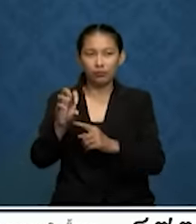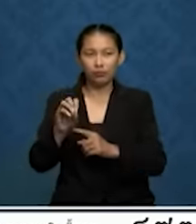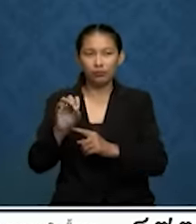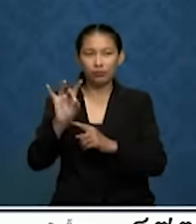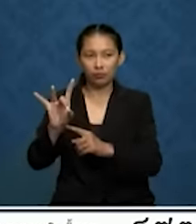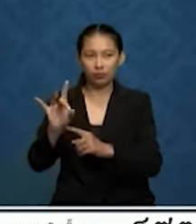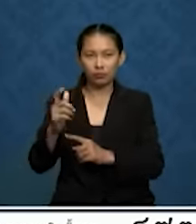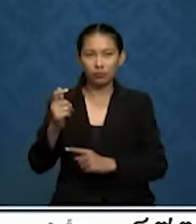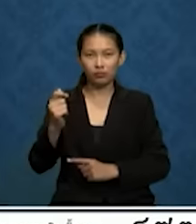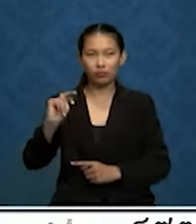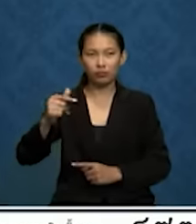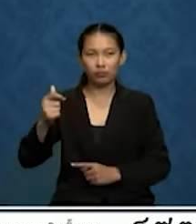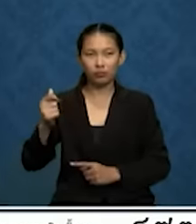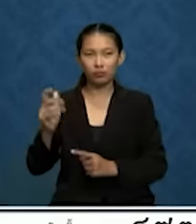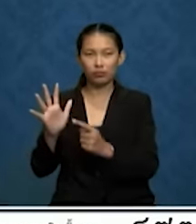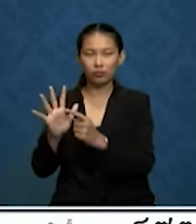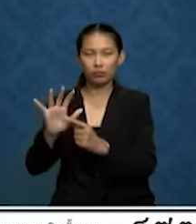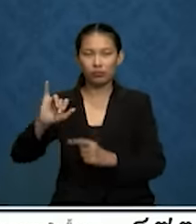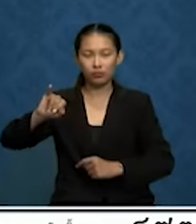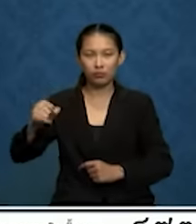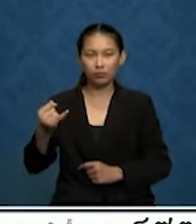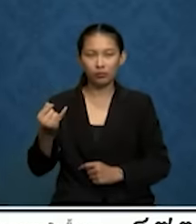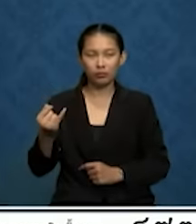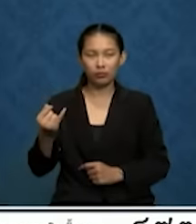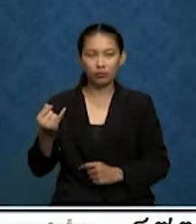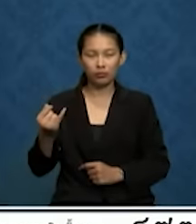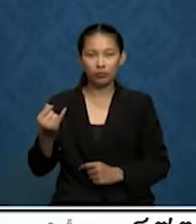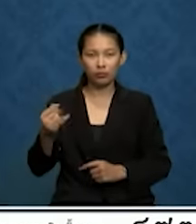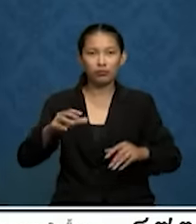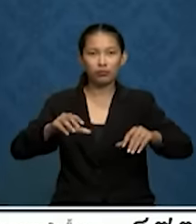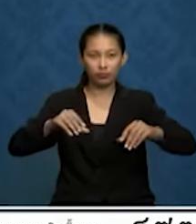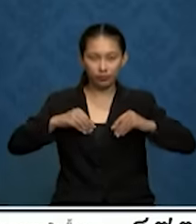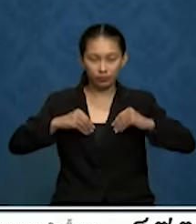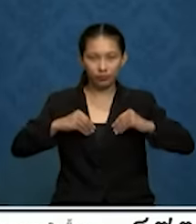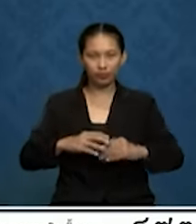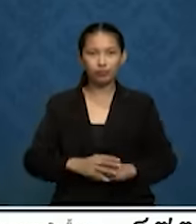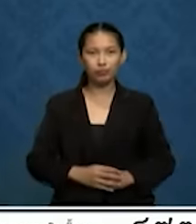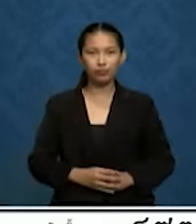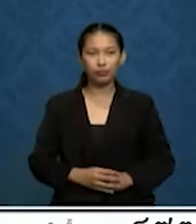458นายองค์อาจชัดชัยพลวัฒน ์เห็นชอบครับ